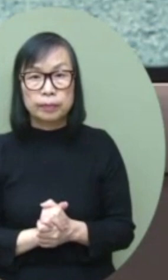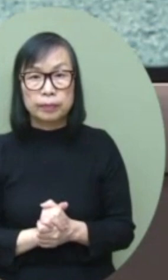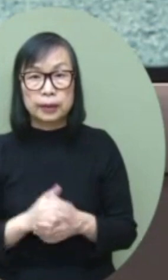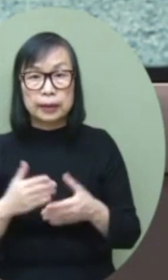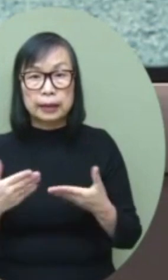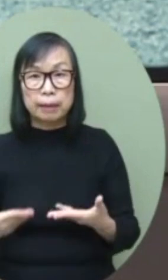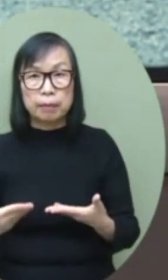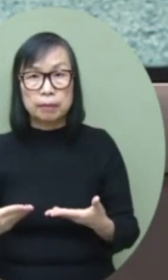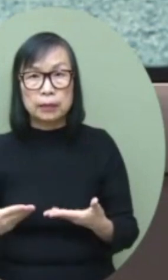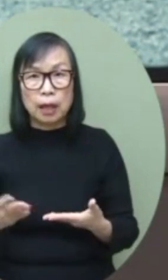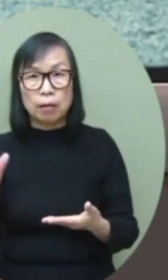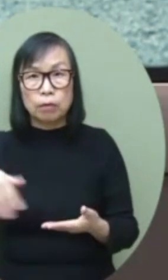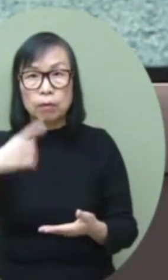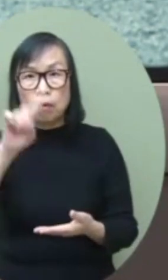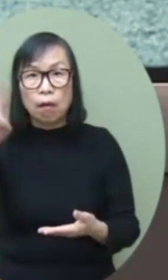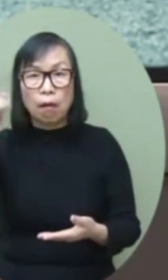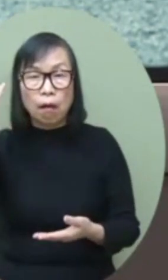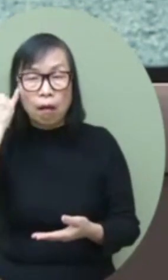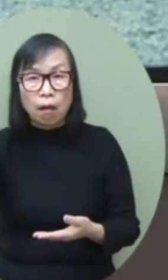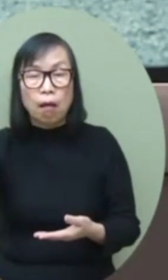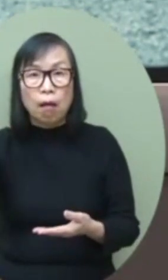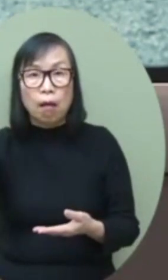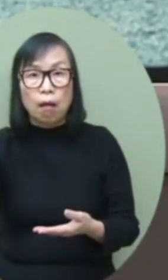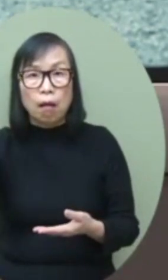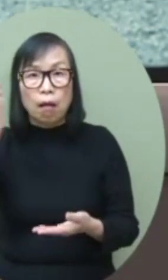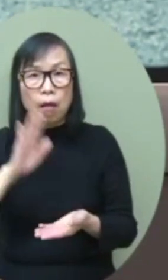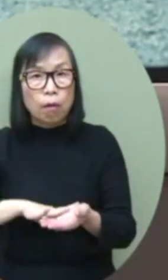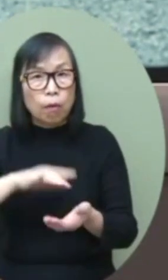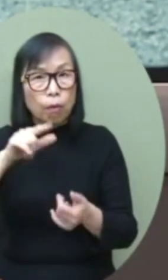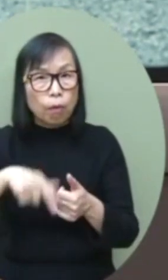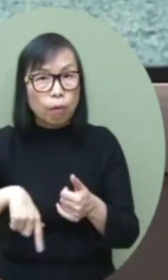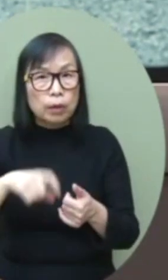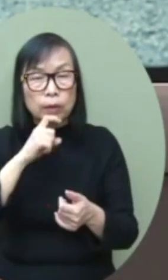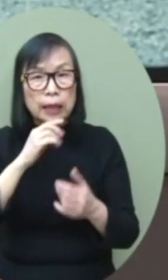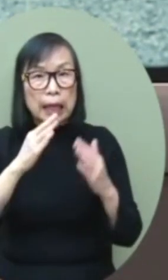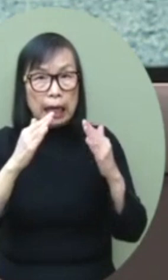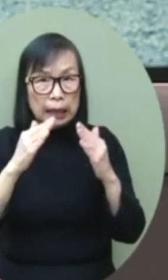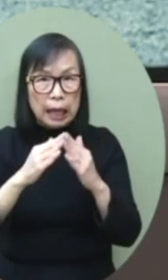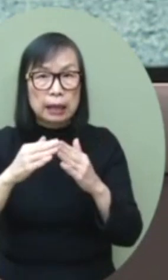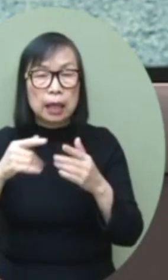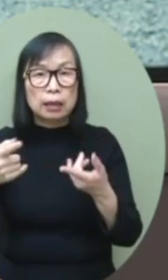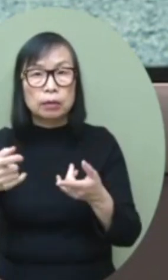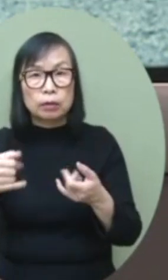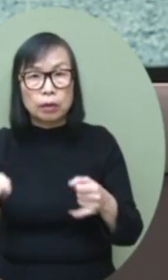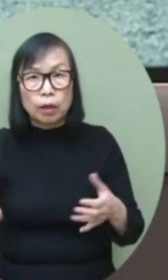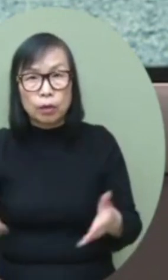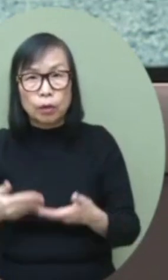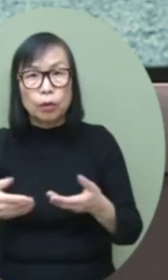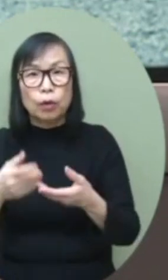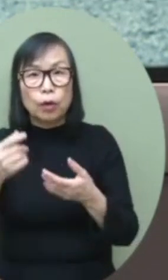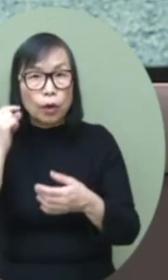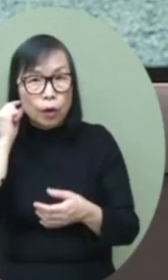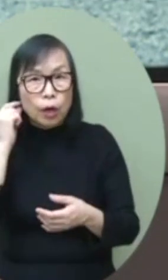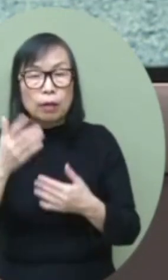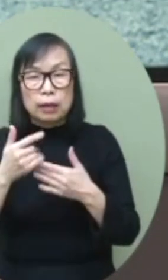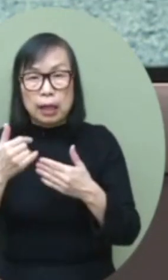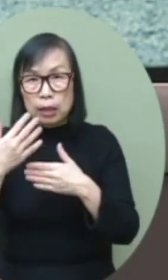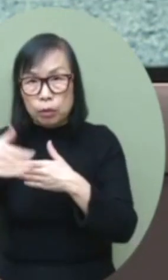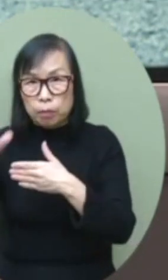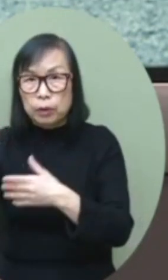今天那些沒有源頭的個案都有些是家庭主婦，有些是在外面工作的人